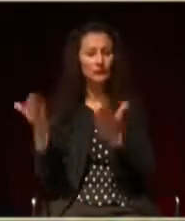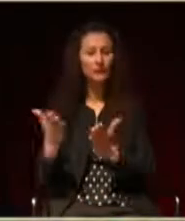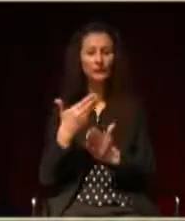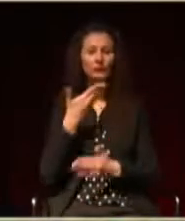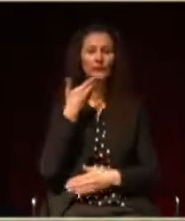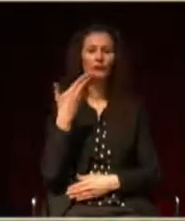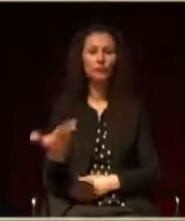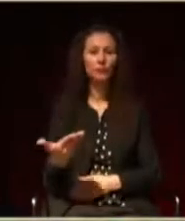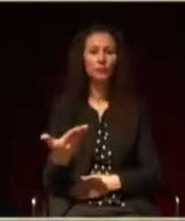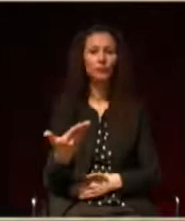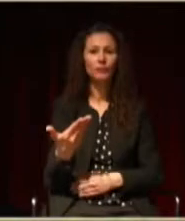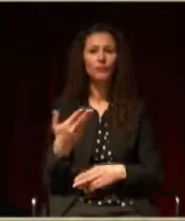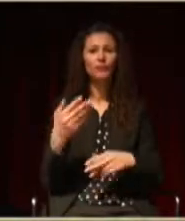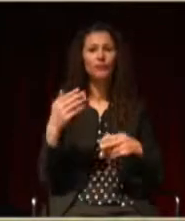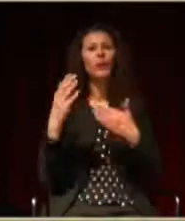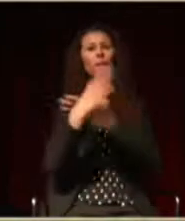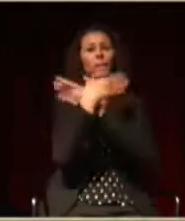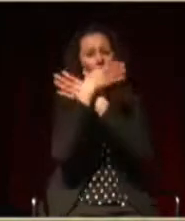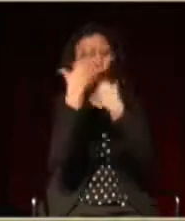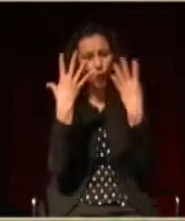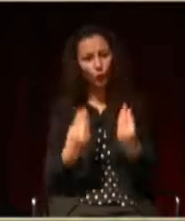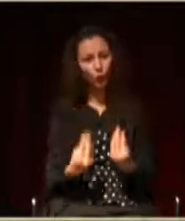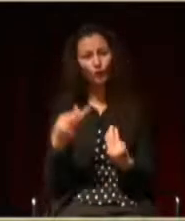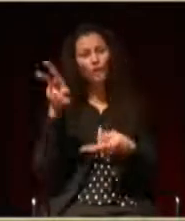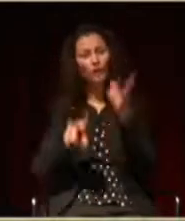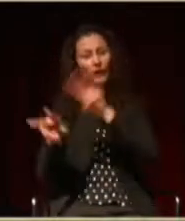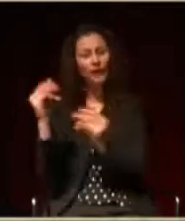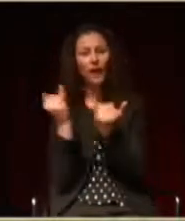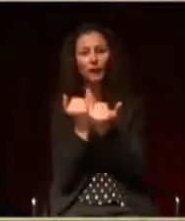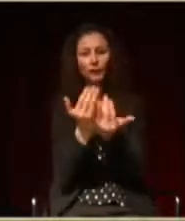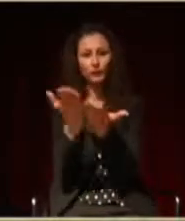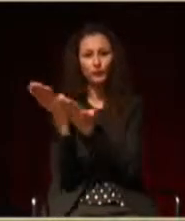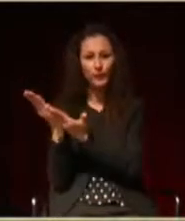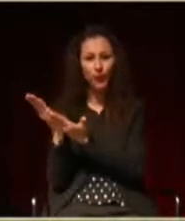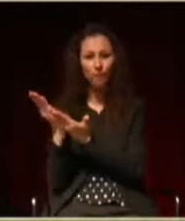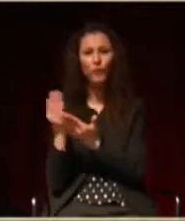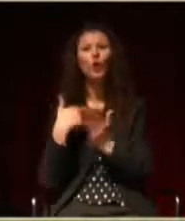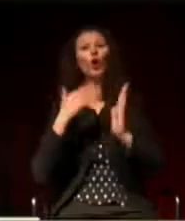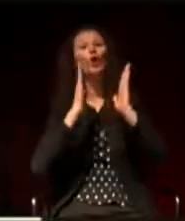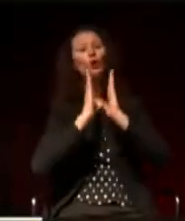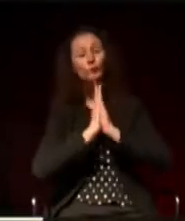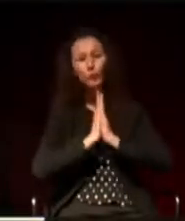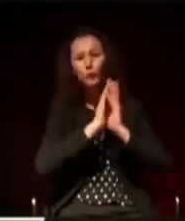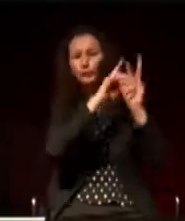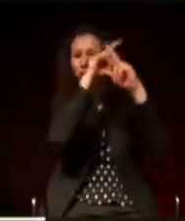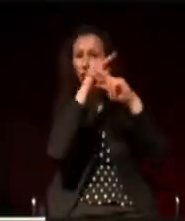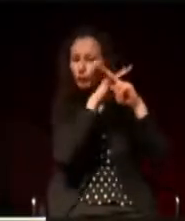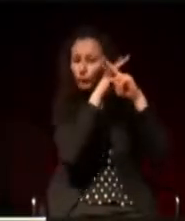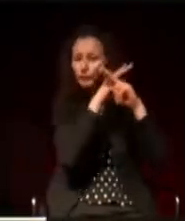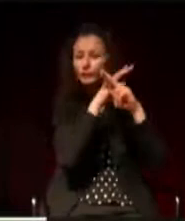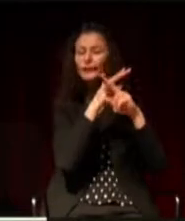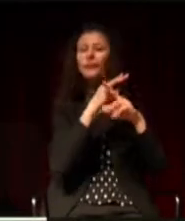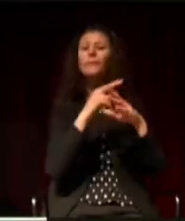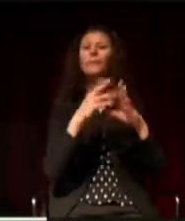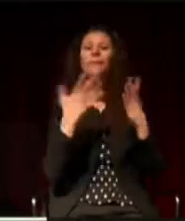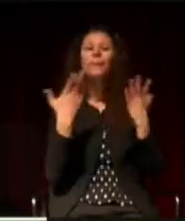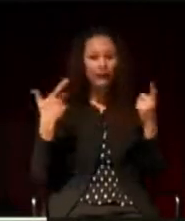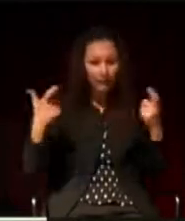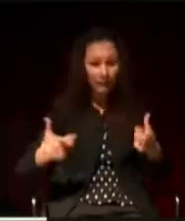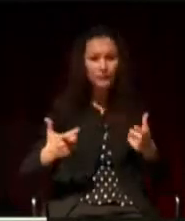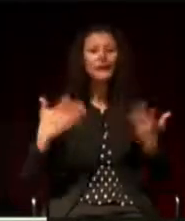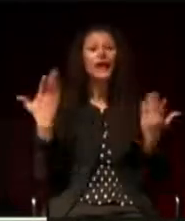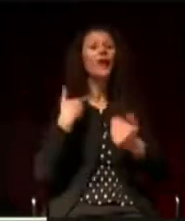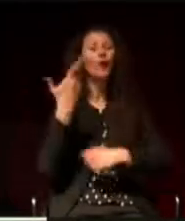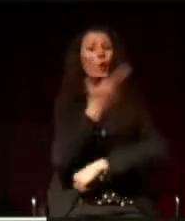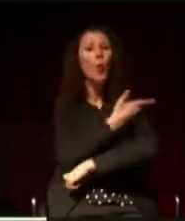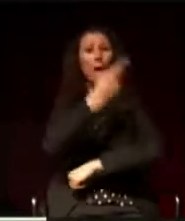diliyorum. Mekanları cennet olsun vefat eden kardeşlerimizin. Umut ediyorum ki ne ilimizde ne de